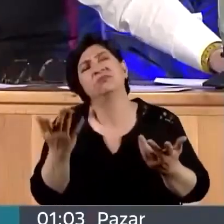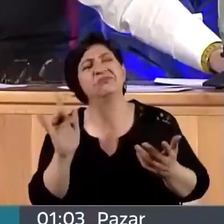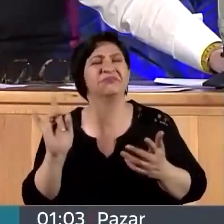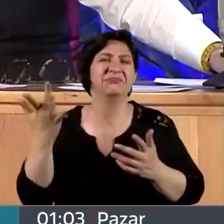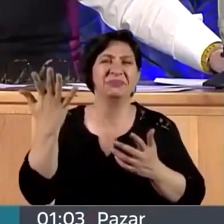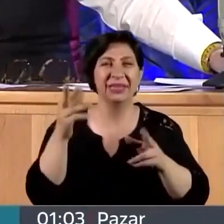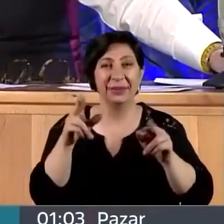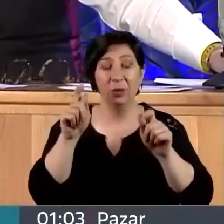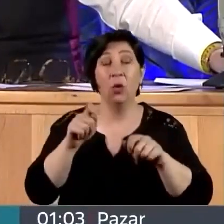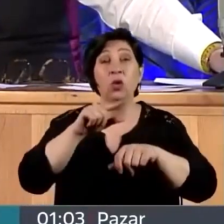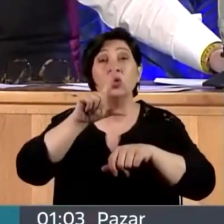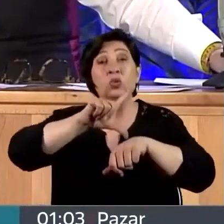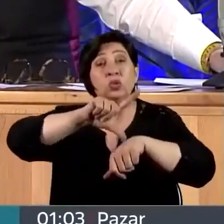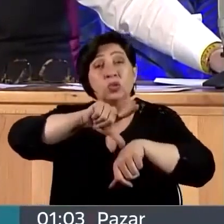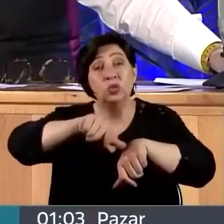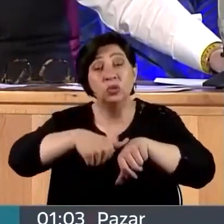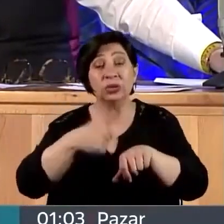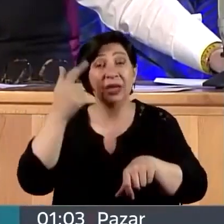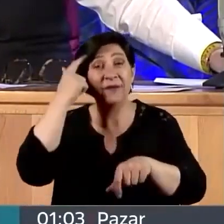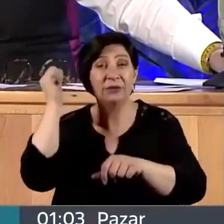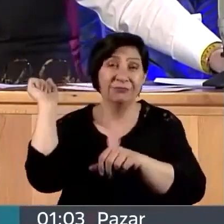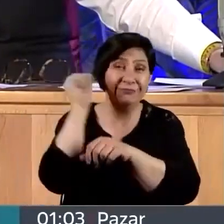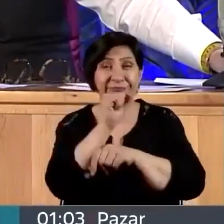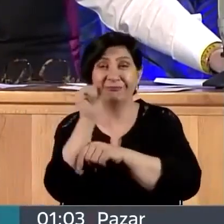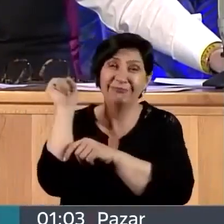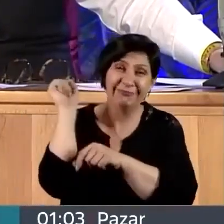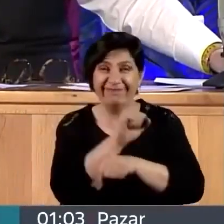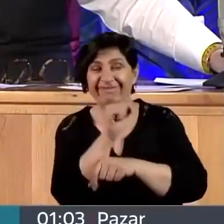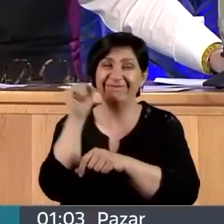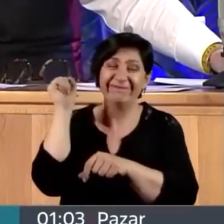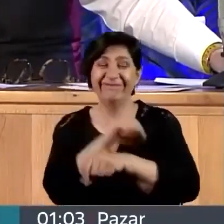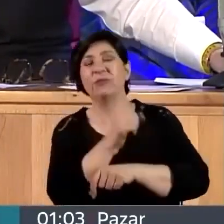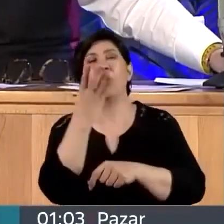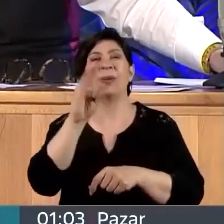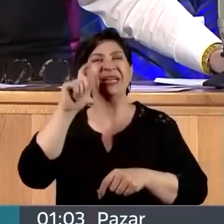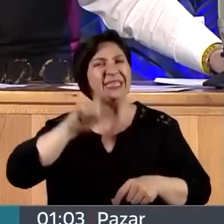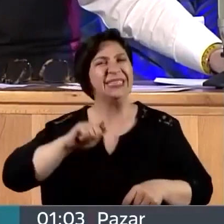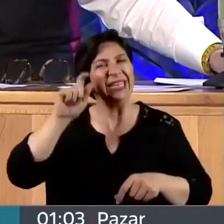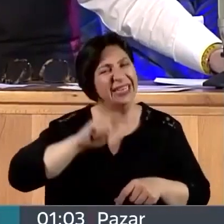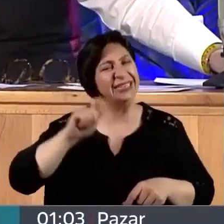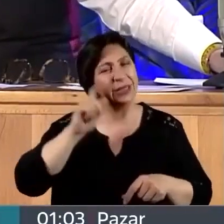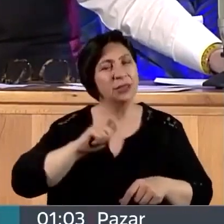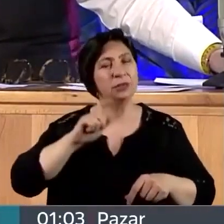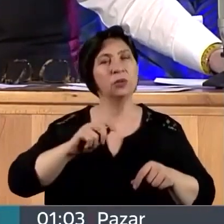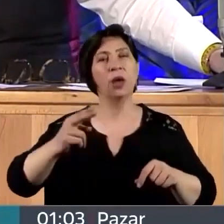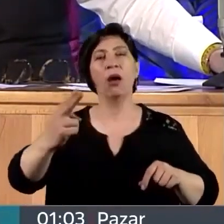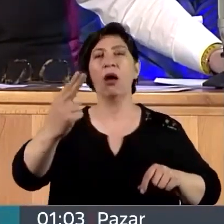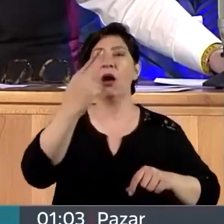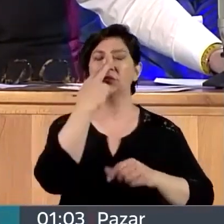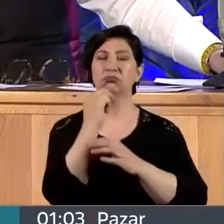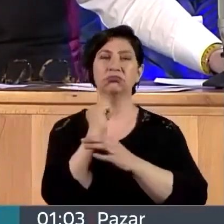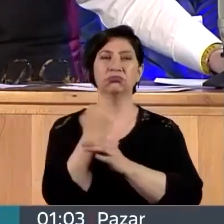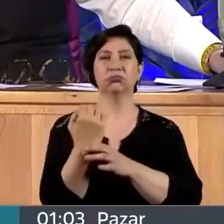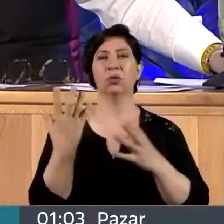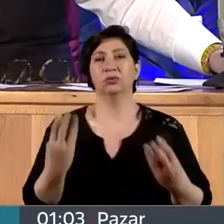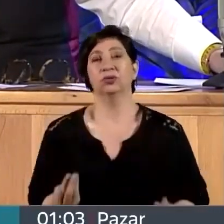hakikaten uzun bir süre kafayı galiba duvara geçirmek lazım. Yani hep rezillik, hep rezillik. Hep ıstırap,